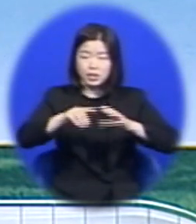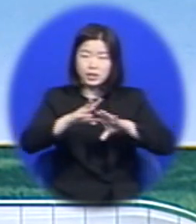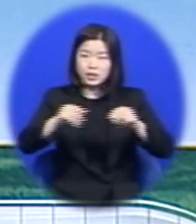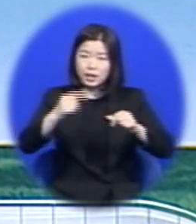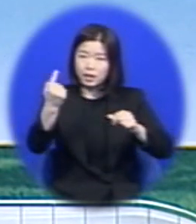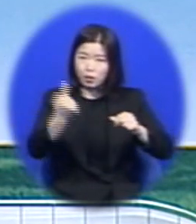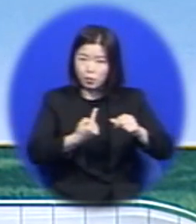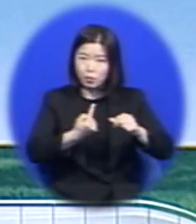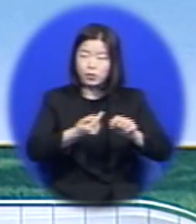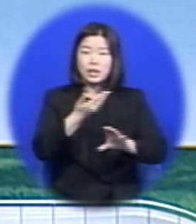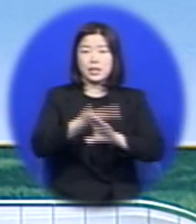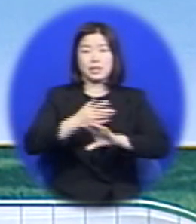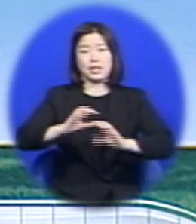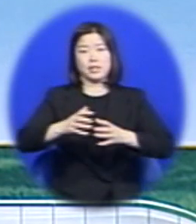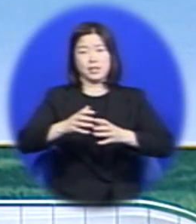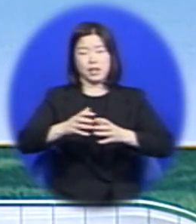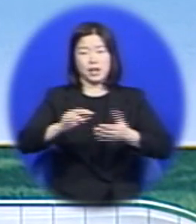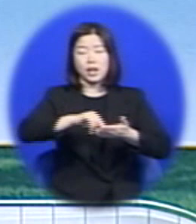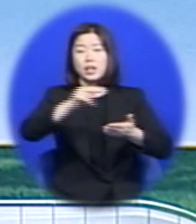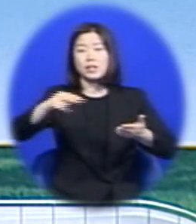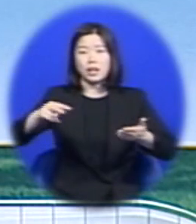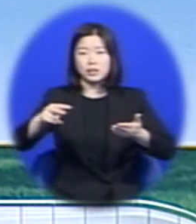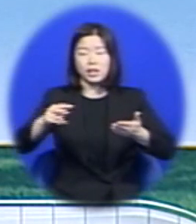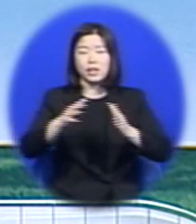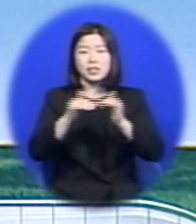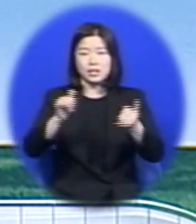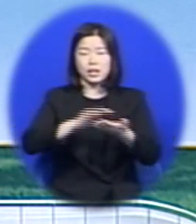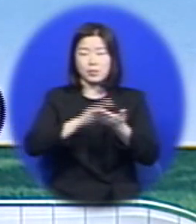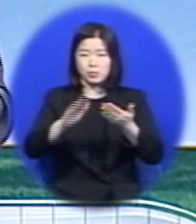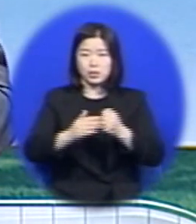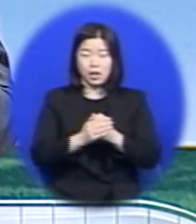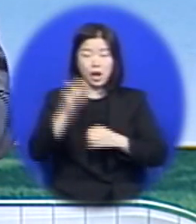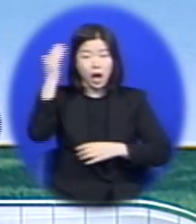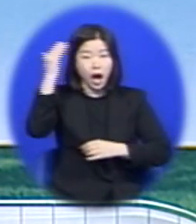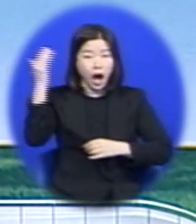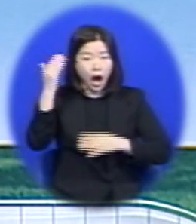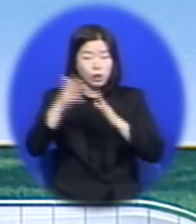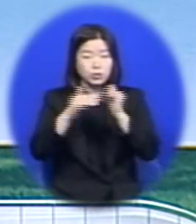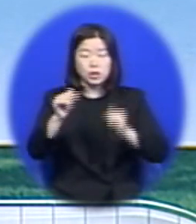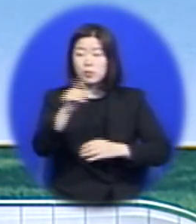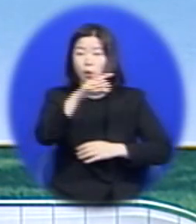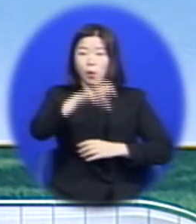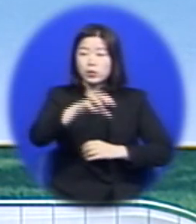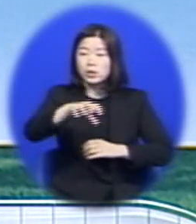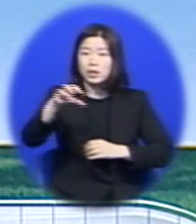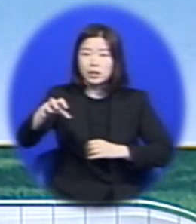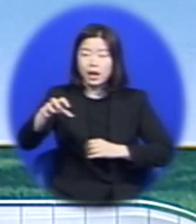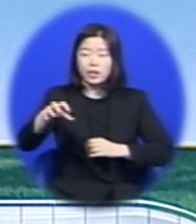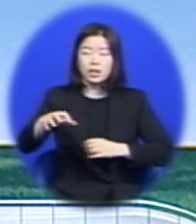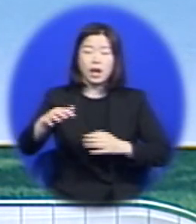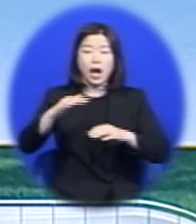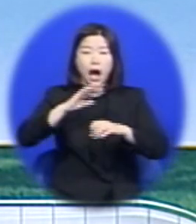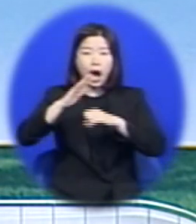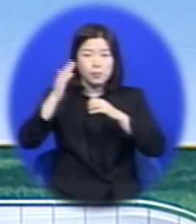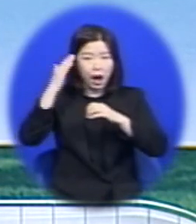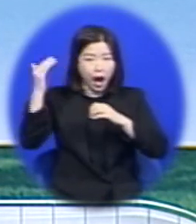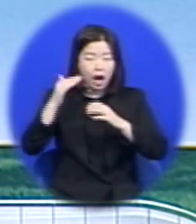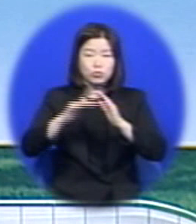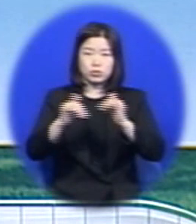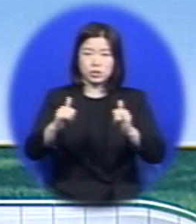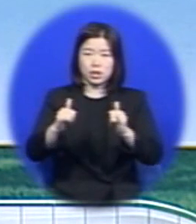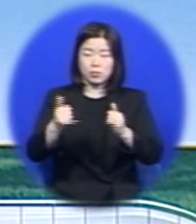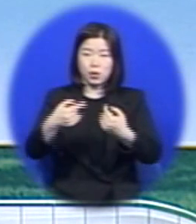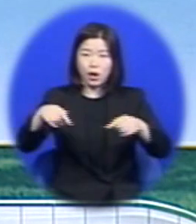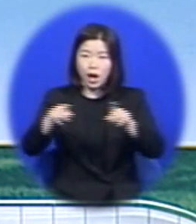온 외국인이고 나그네입니다. 한국 사람은 어디 가서나 한국 사람들끼리 한국 문화를 가지고 한국 음식을